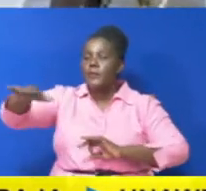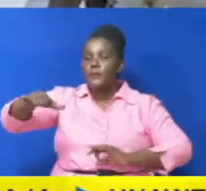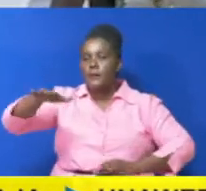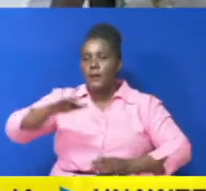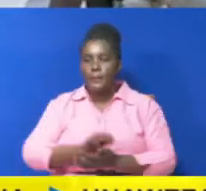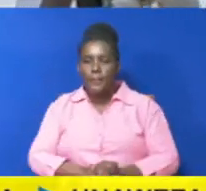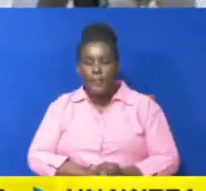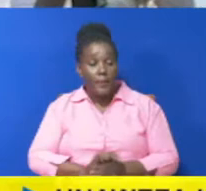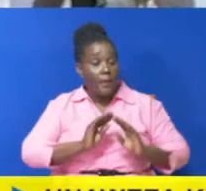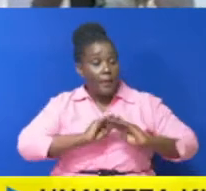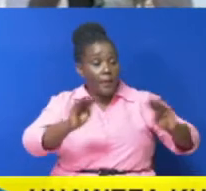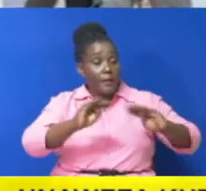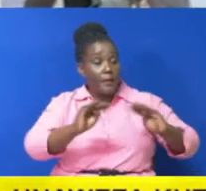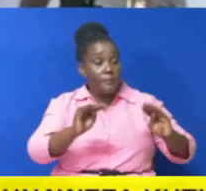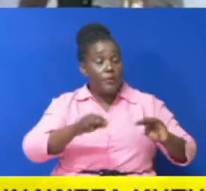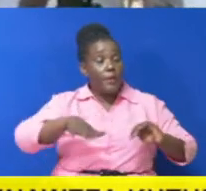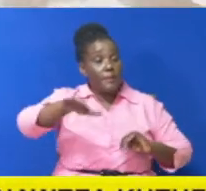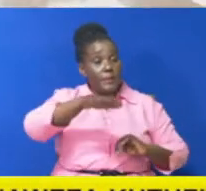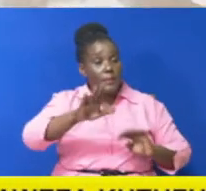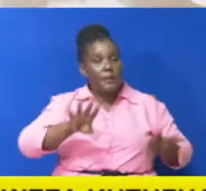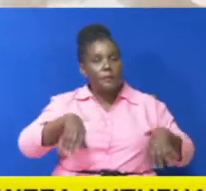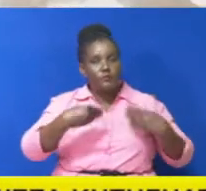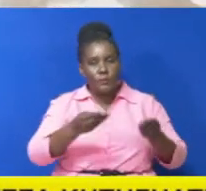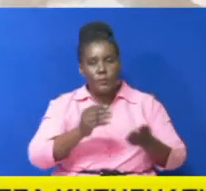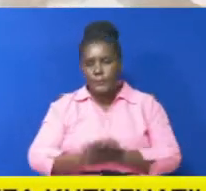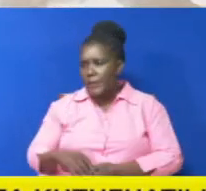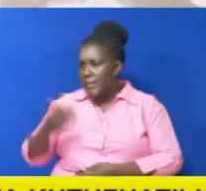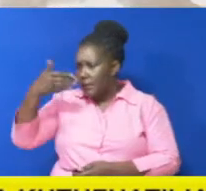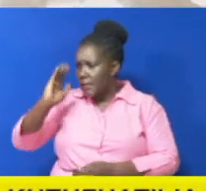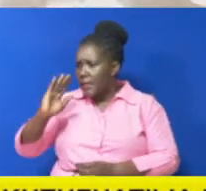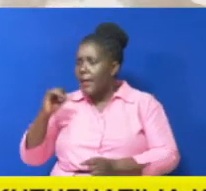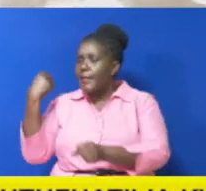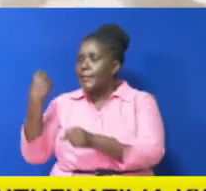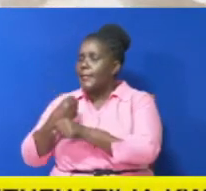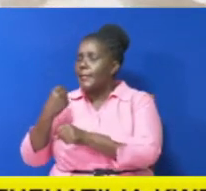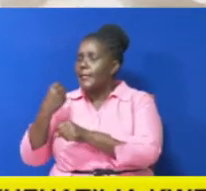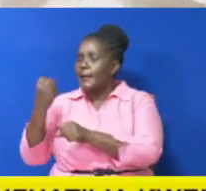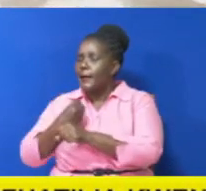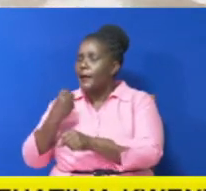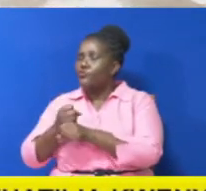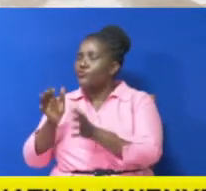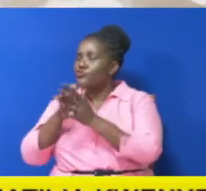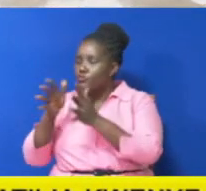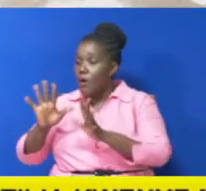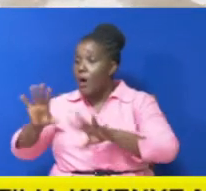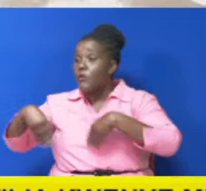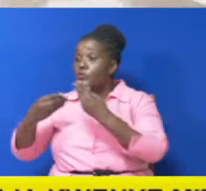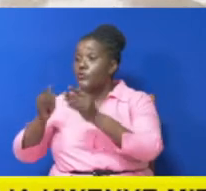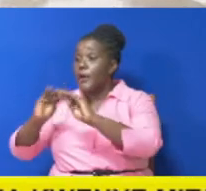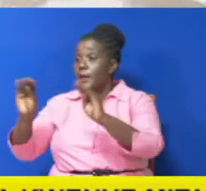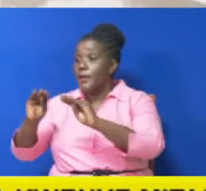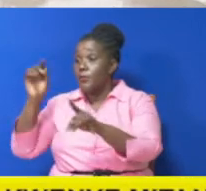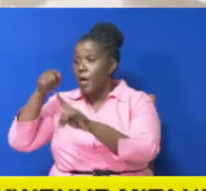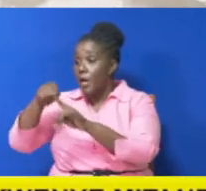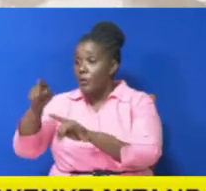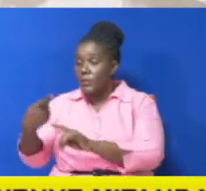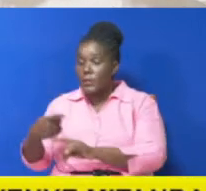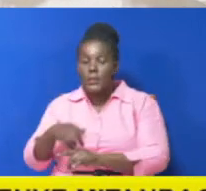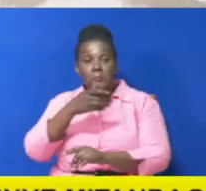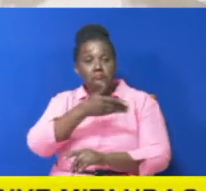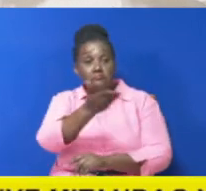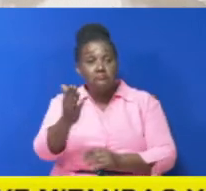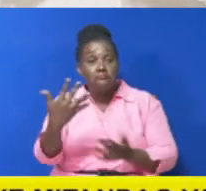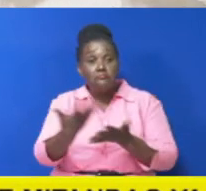Elimu ya kutunza mazingira hapa inatolewa. Serikali ni kutoa elimu. Hilo ndio jukumu la kwanza. Ili wananchi waweze kufuata taratibu